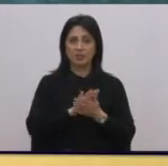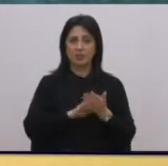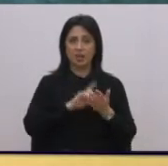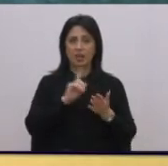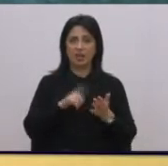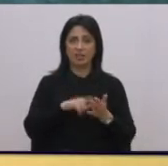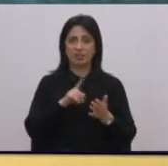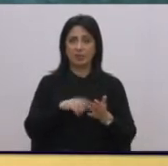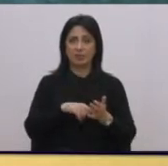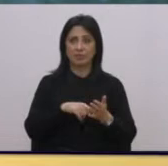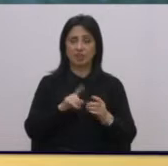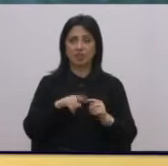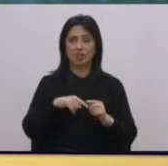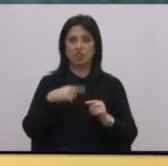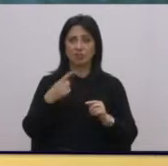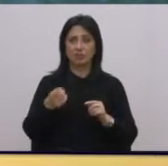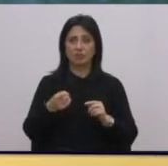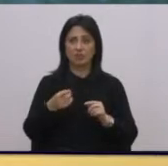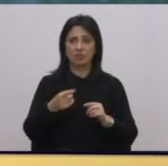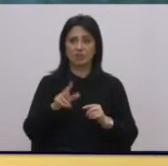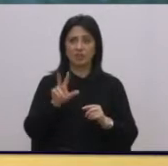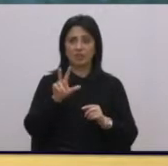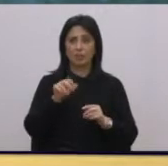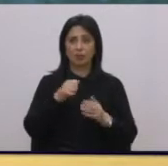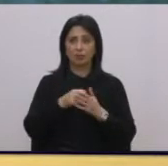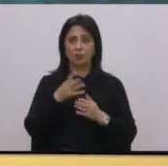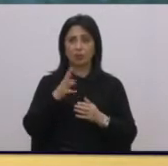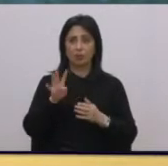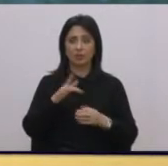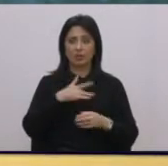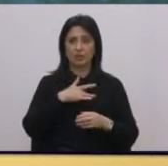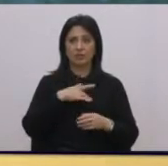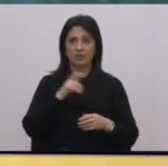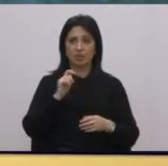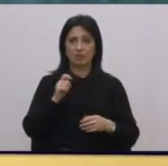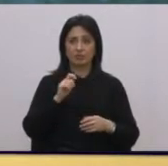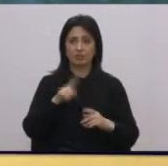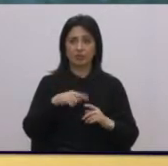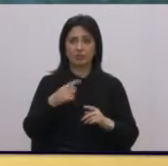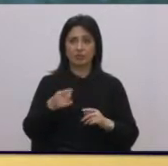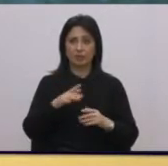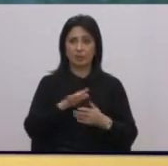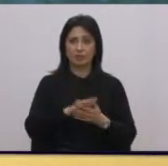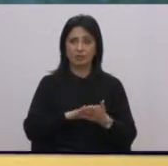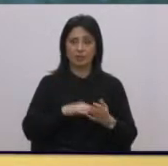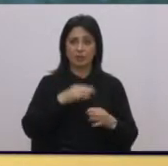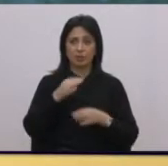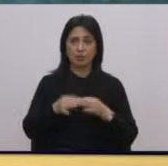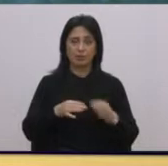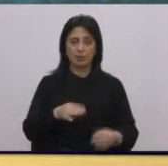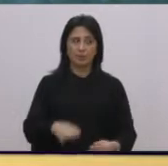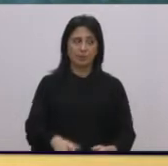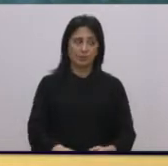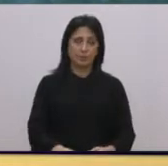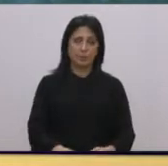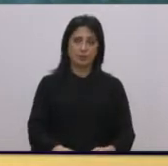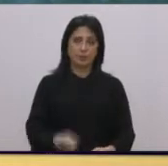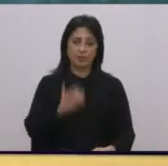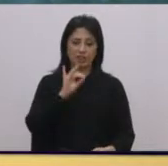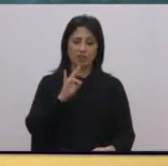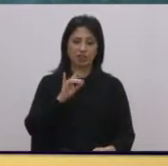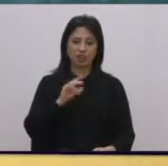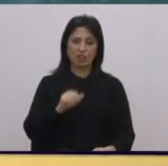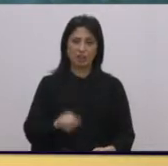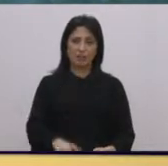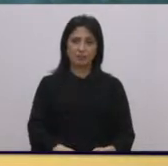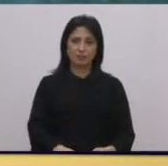კითხვები, შემდეგ 3-დან 4-მდე გვექნება სავარაუდოდ შესვენება და შემდეგ უკვე გამოგძელეთ პასუხები. ფრიდონ ინჯია ხათუნა